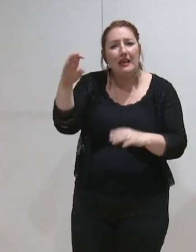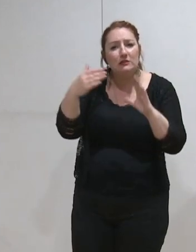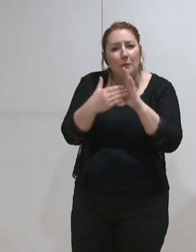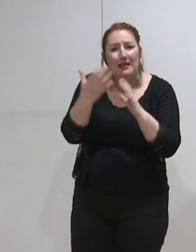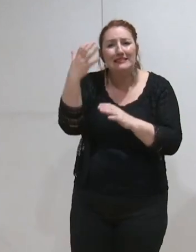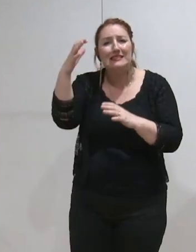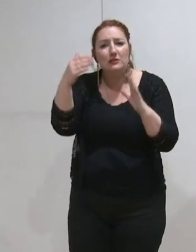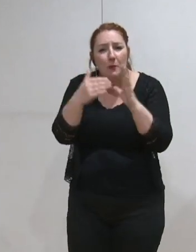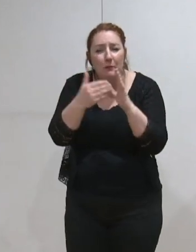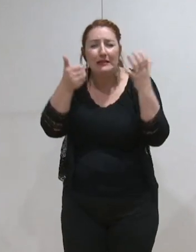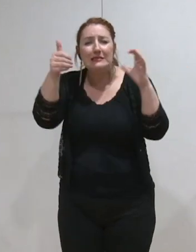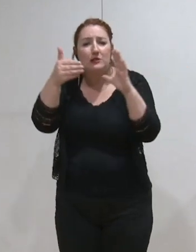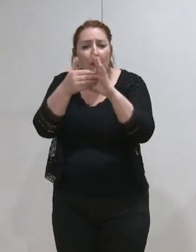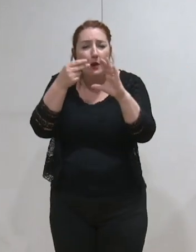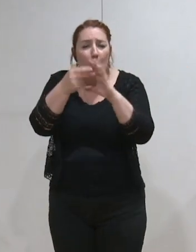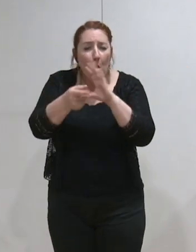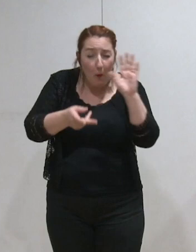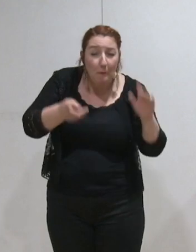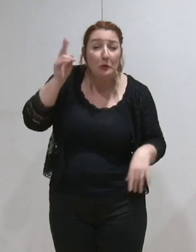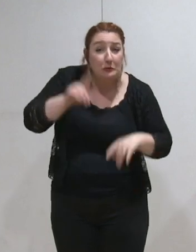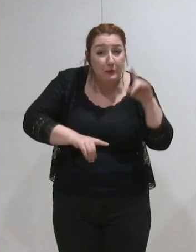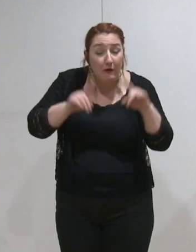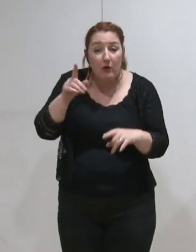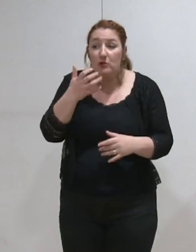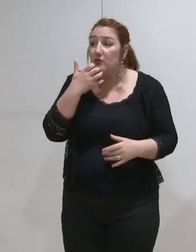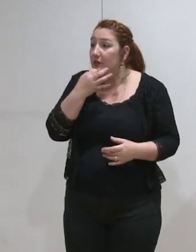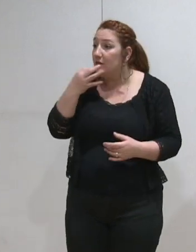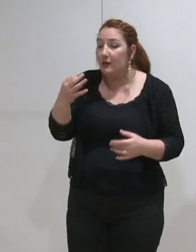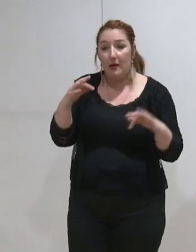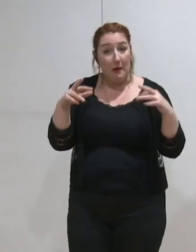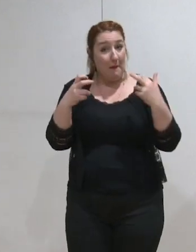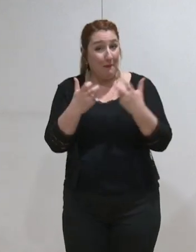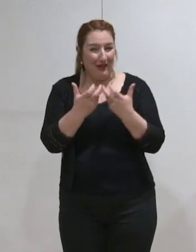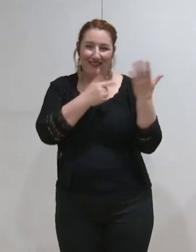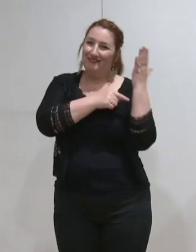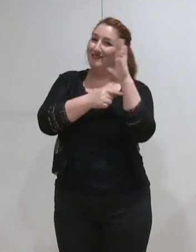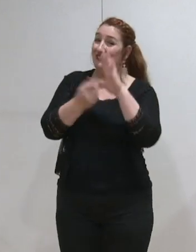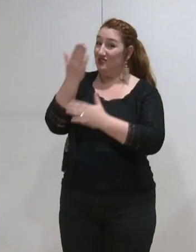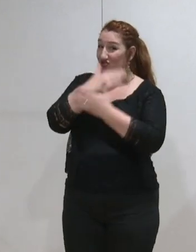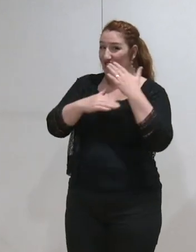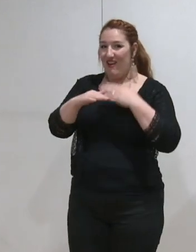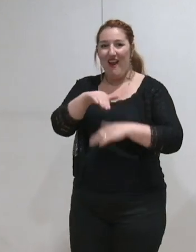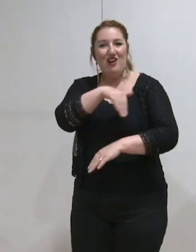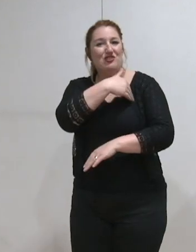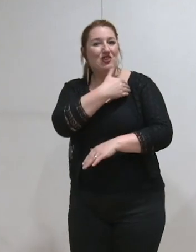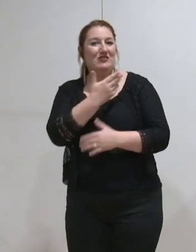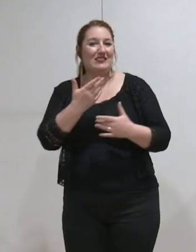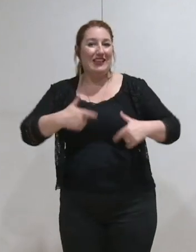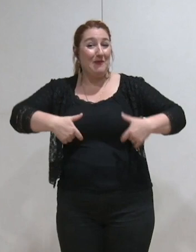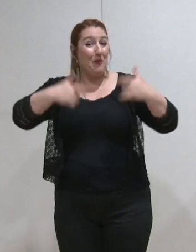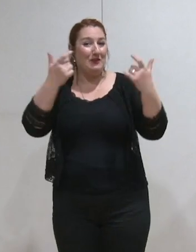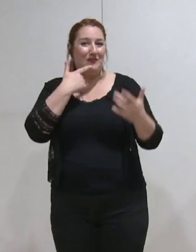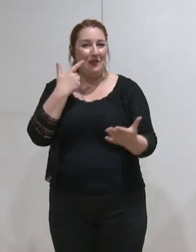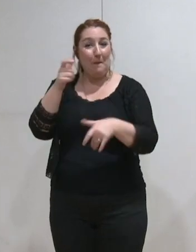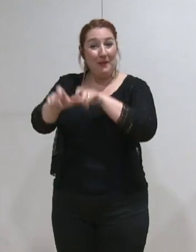600000 € et plus j'ai envie de vous dire que si ces prix sont annoncer dans les agences immobilières c'est qu'il y a des gens qui sont prêts à payer ce prix-là